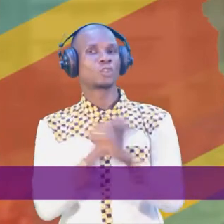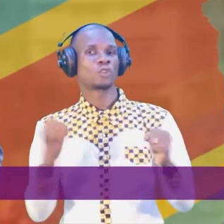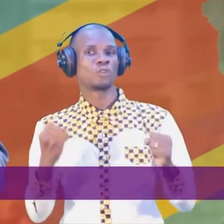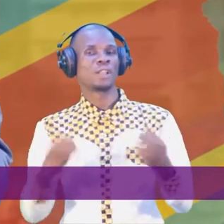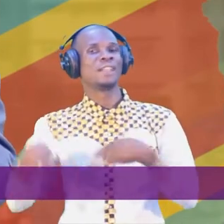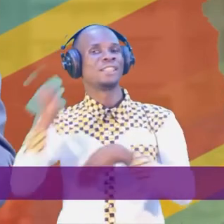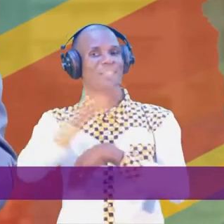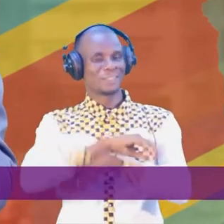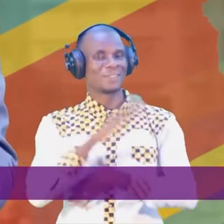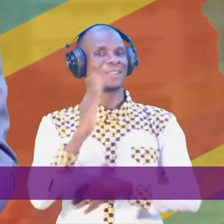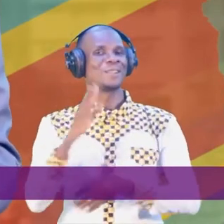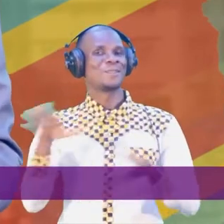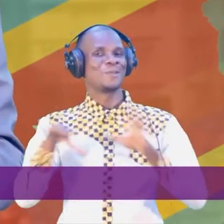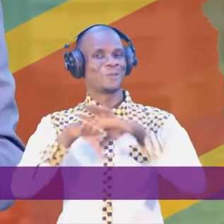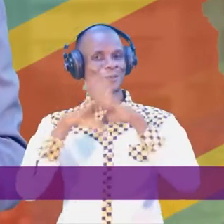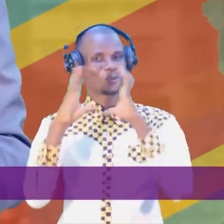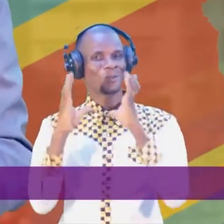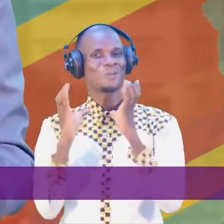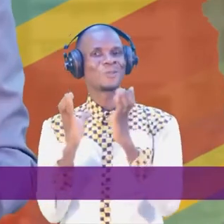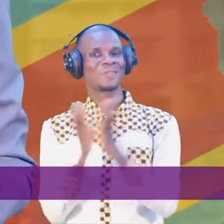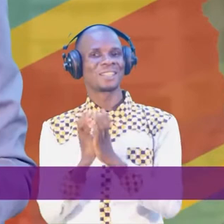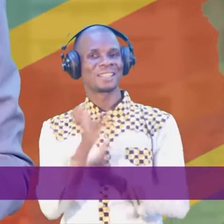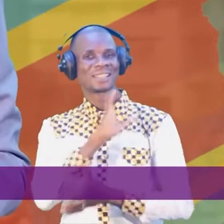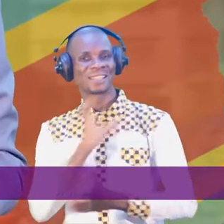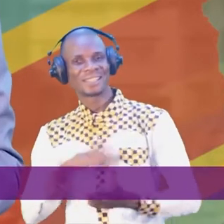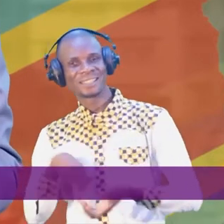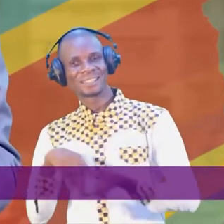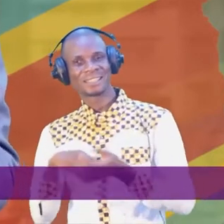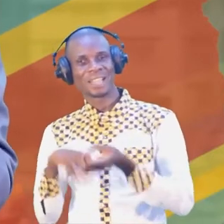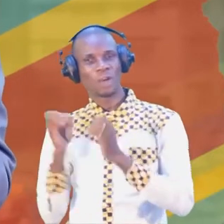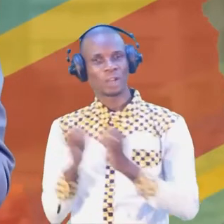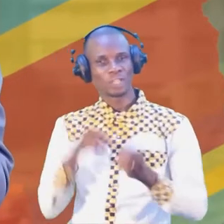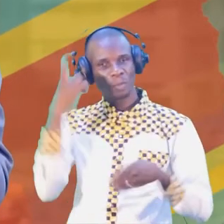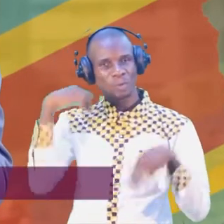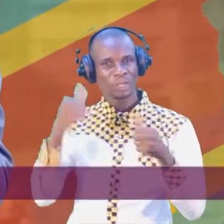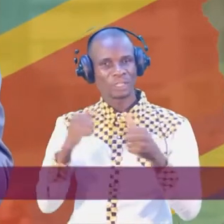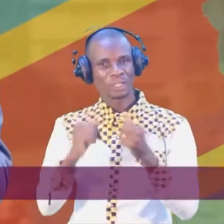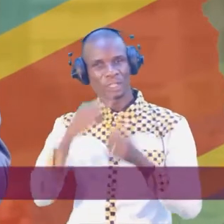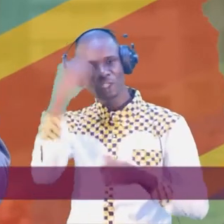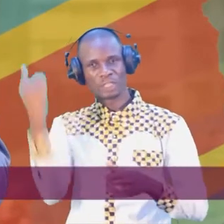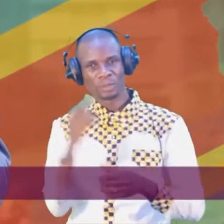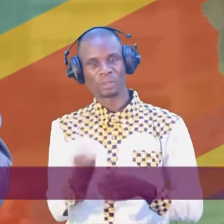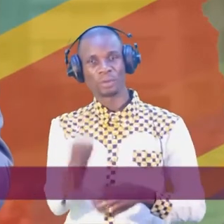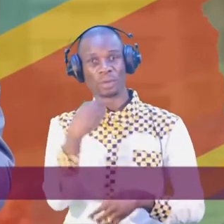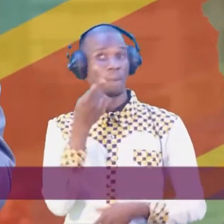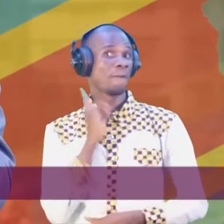binafsi. Na siku ile ile kila kitu ambao Yesu amepanga kwa ajili ya wokovu ni